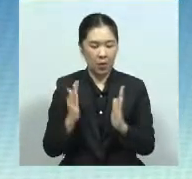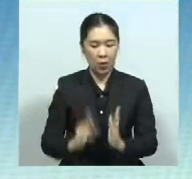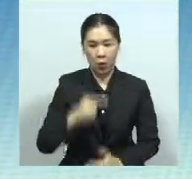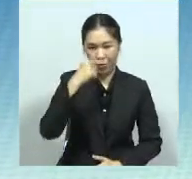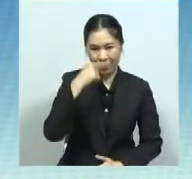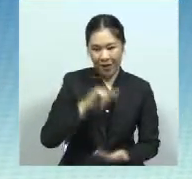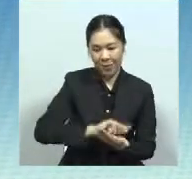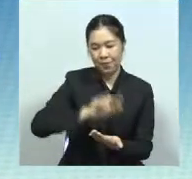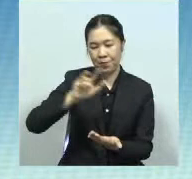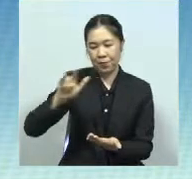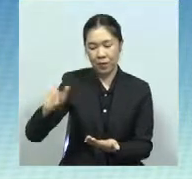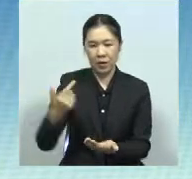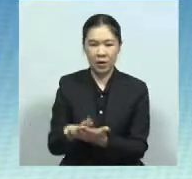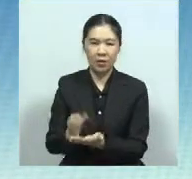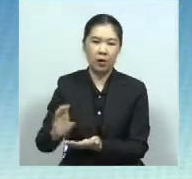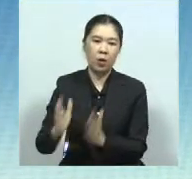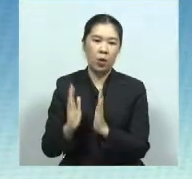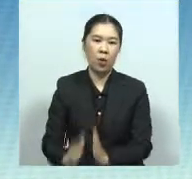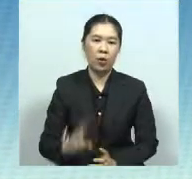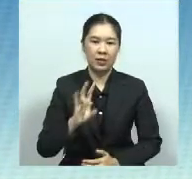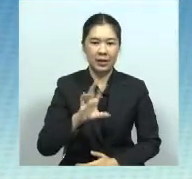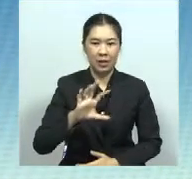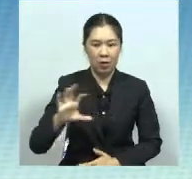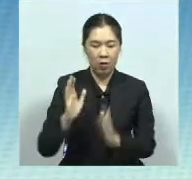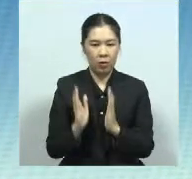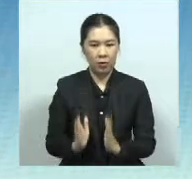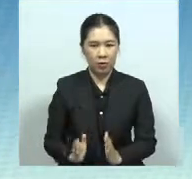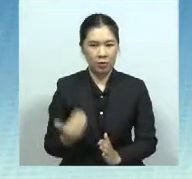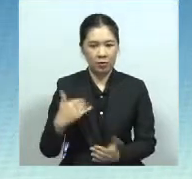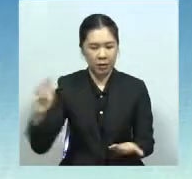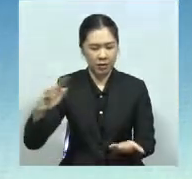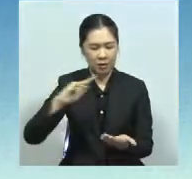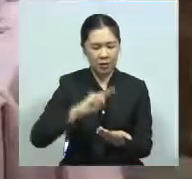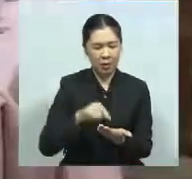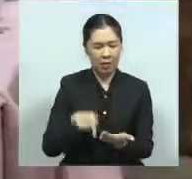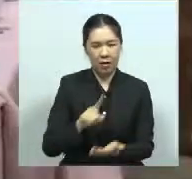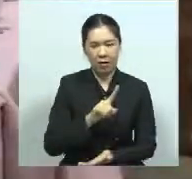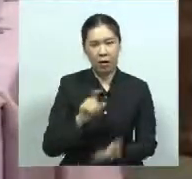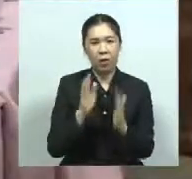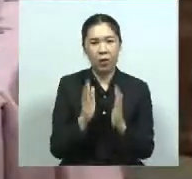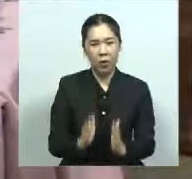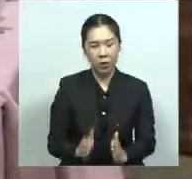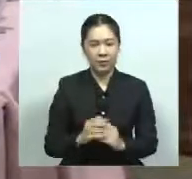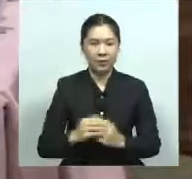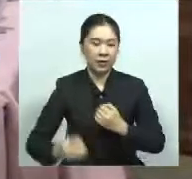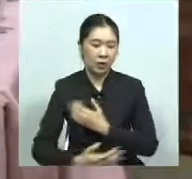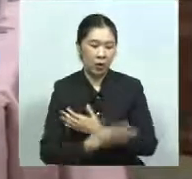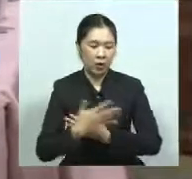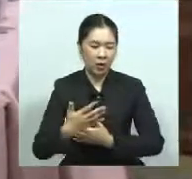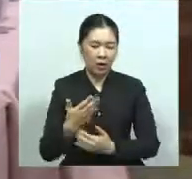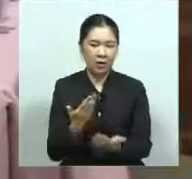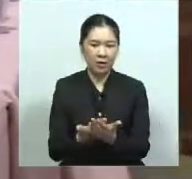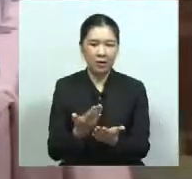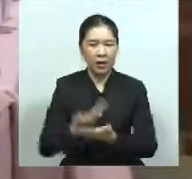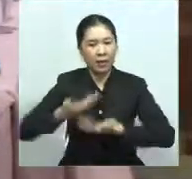ไทยไปลงทุนในกวางตุ้งกว่า700รายส่วนกวางตุ้งมาไทย100รายจึงยังมีโอกาสอีกมากยกระดับมูล